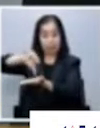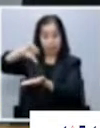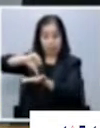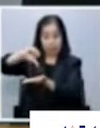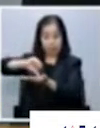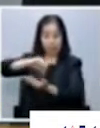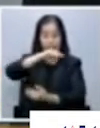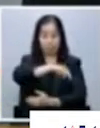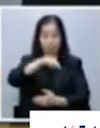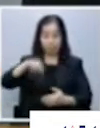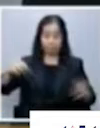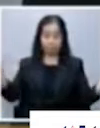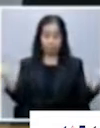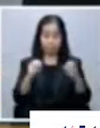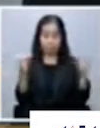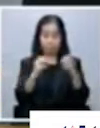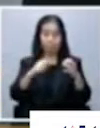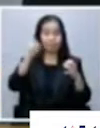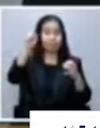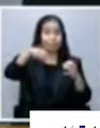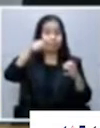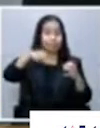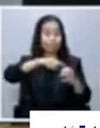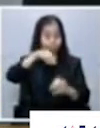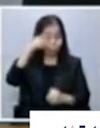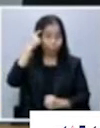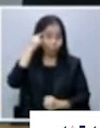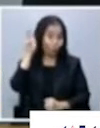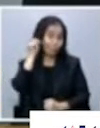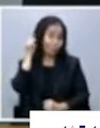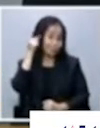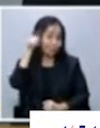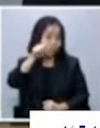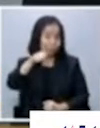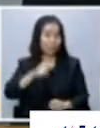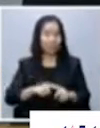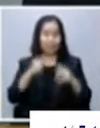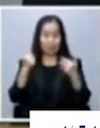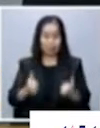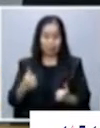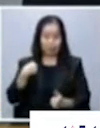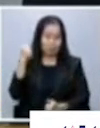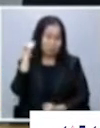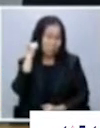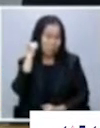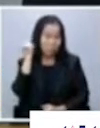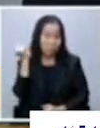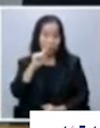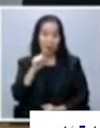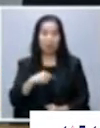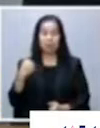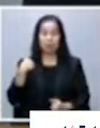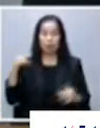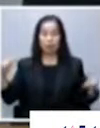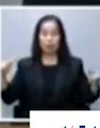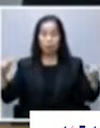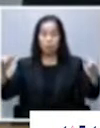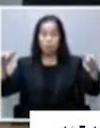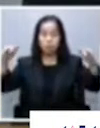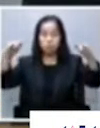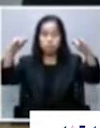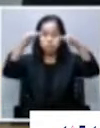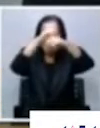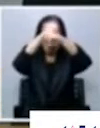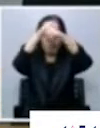างเนี่ยมีปัญหาความขัดแย้งกันอย่างรุนแรงนะครับล่าสุดมีการรบพุ่งกันในระดับหนึ่ง